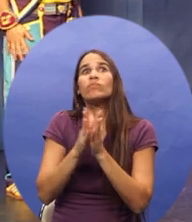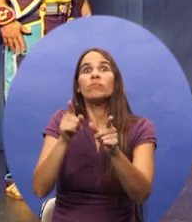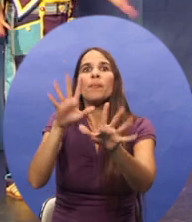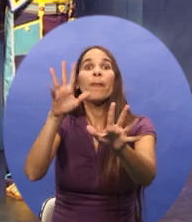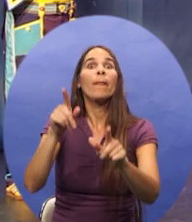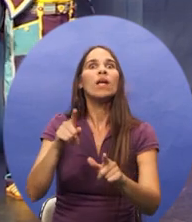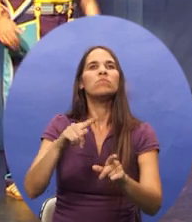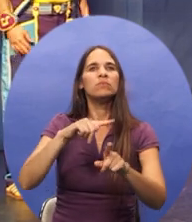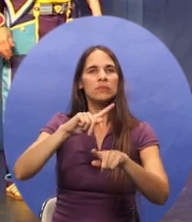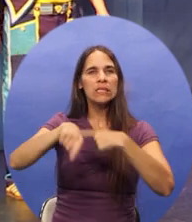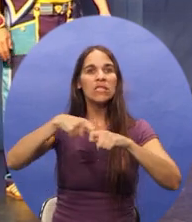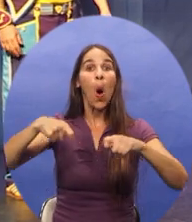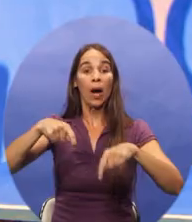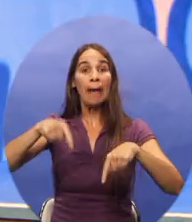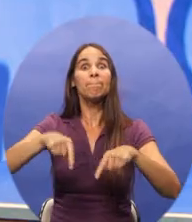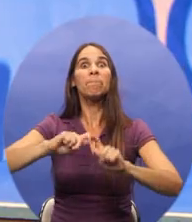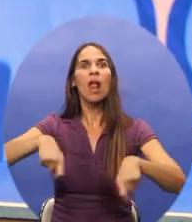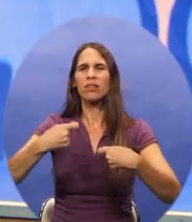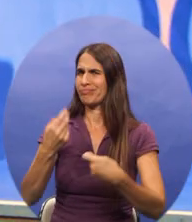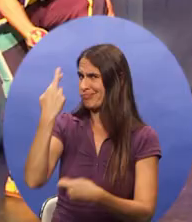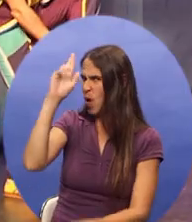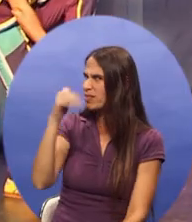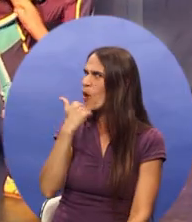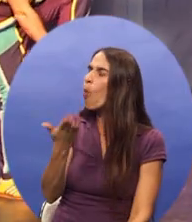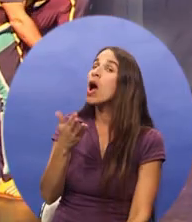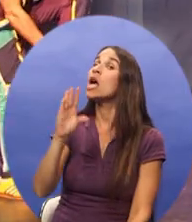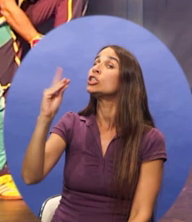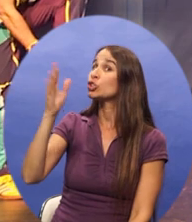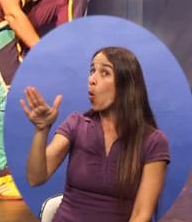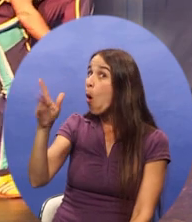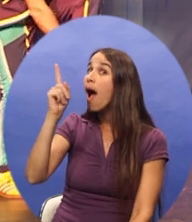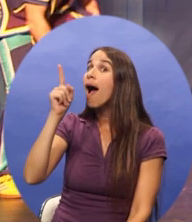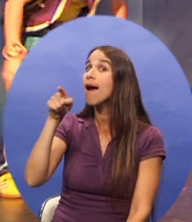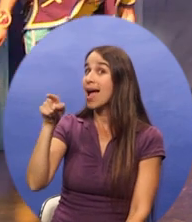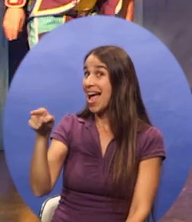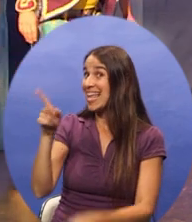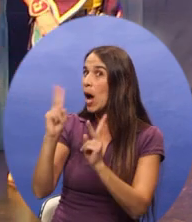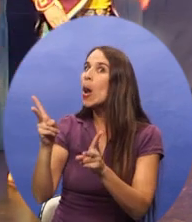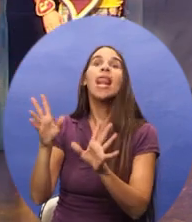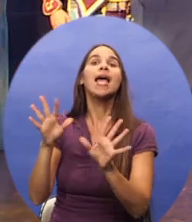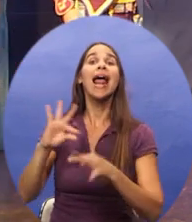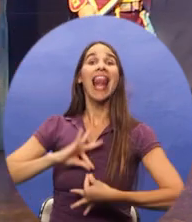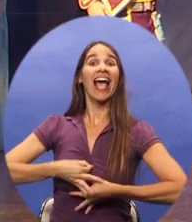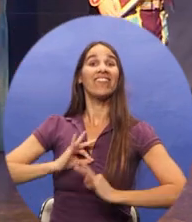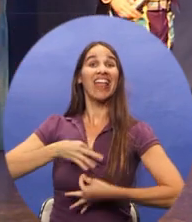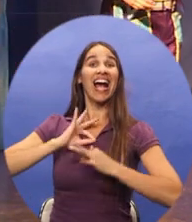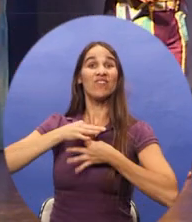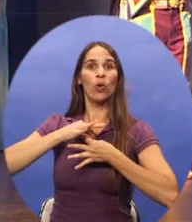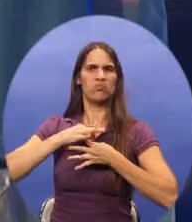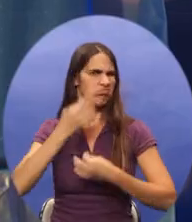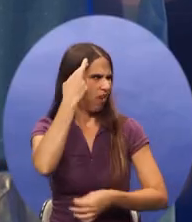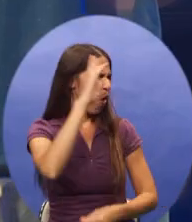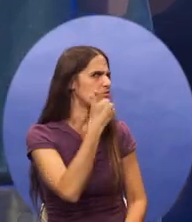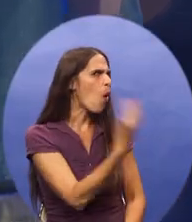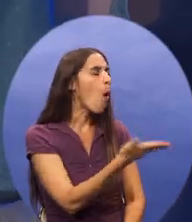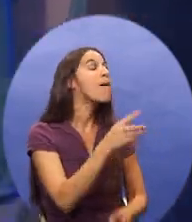יכול... עוד, לקשור סרוכים. זה רעיון גרוע. דרור, אתה יכול... לקפטר כפתורים.